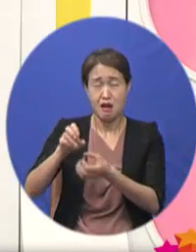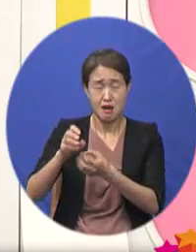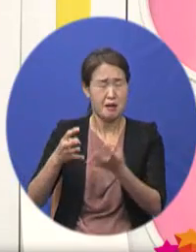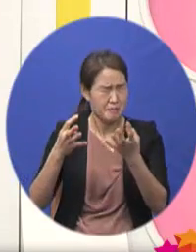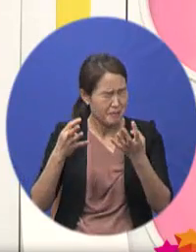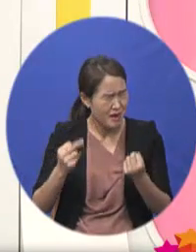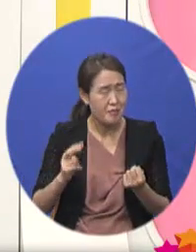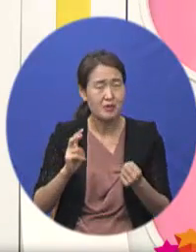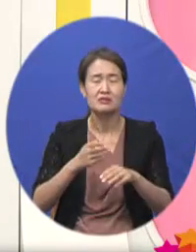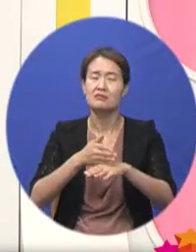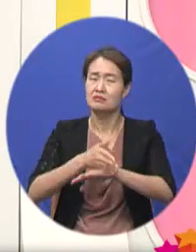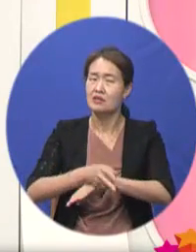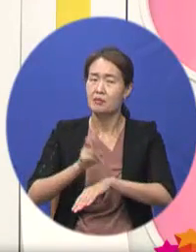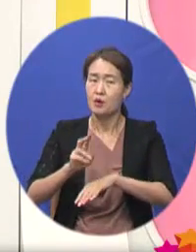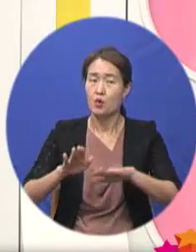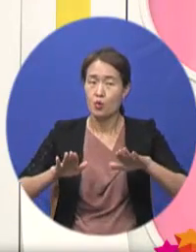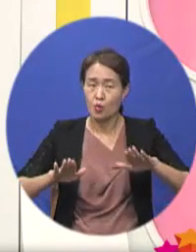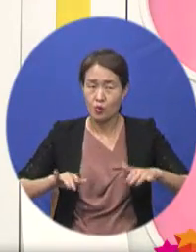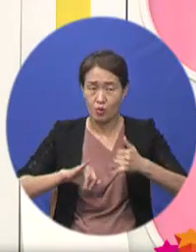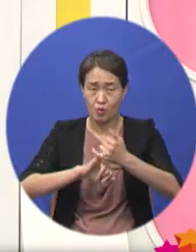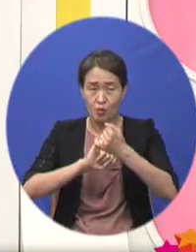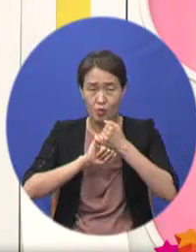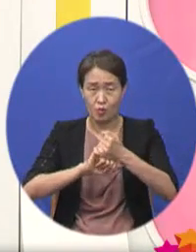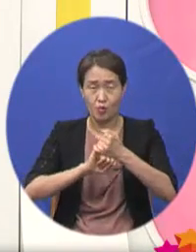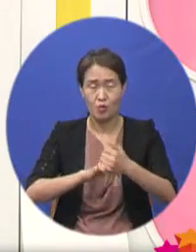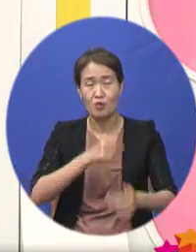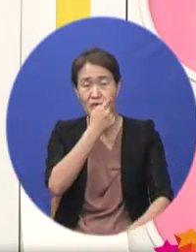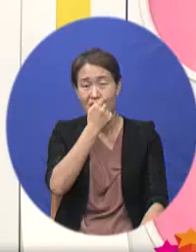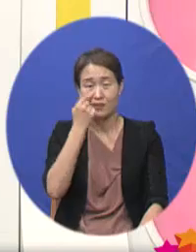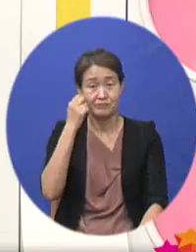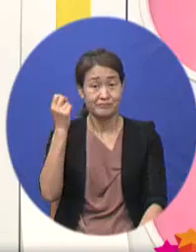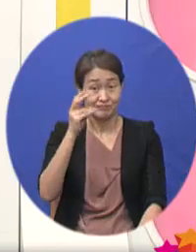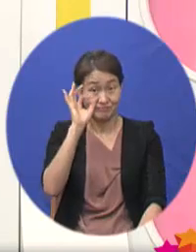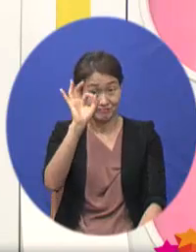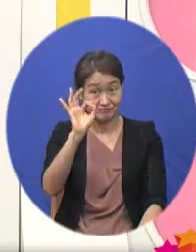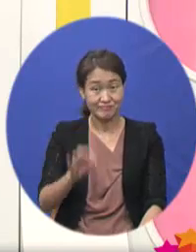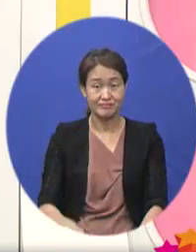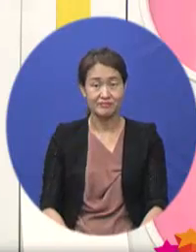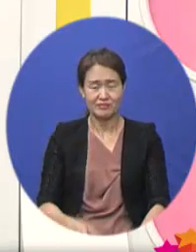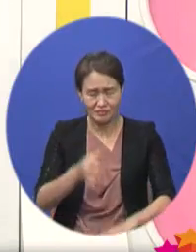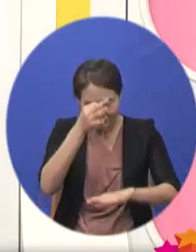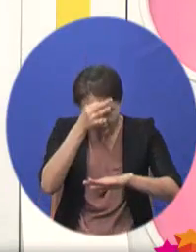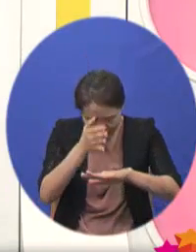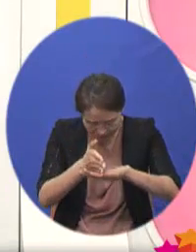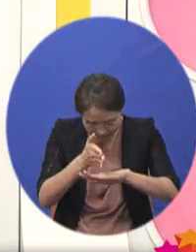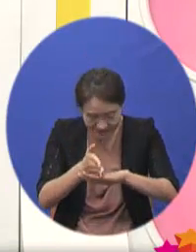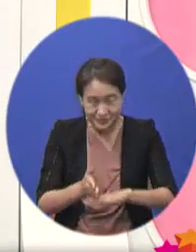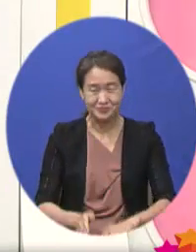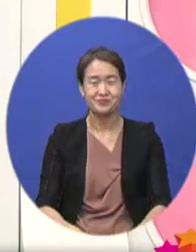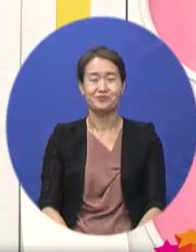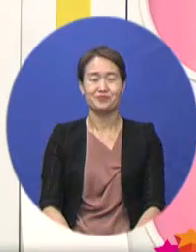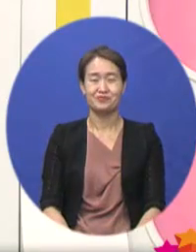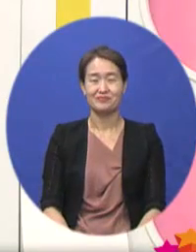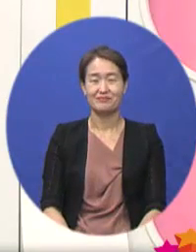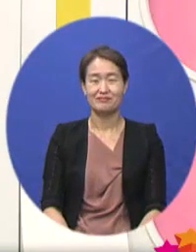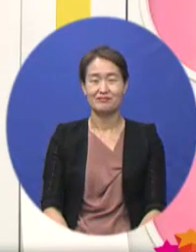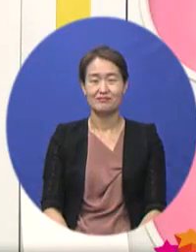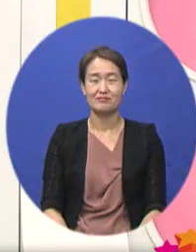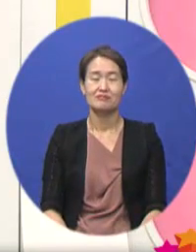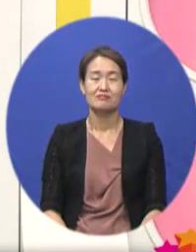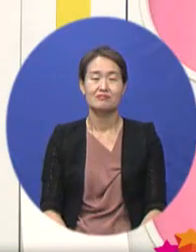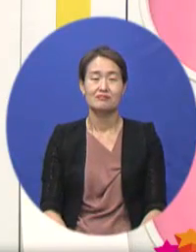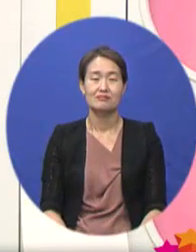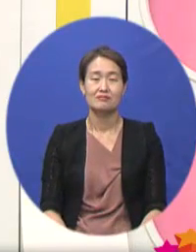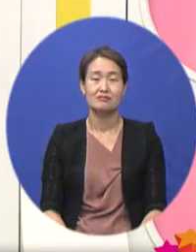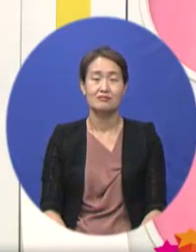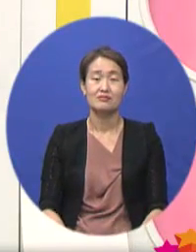좀 늦어진 건데 저희가 그래도 오늘은 그렇지. 꼭 확인 다시 한번 하겠습니다. 확인하겠습니다. 네. 네 죄송합니다. 예. 네.